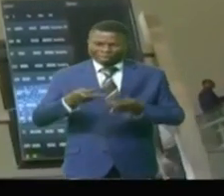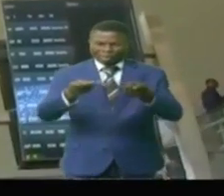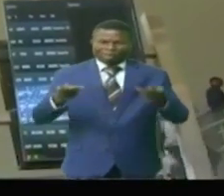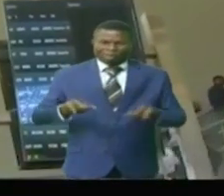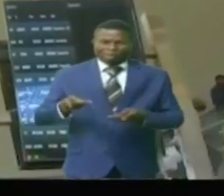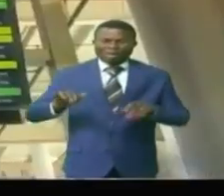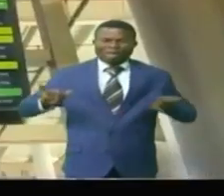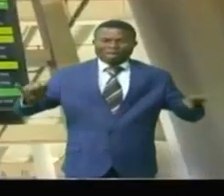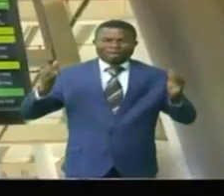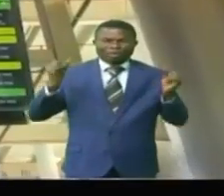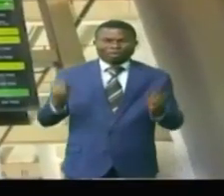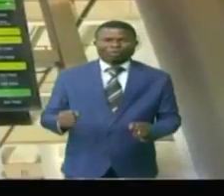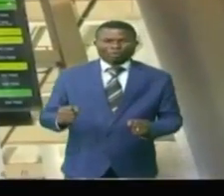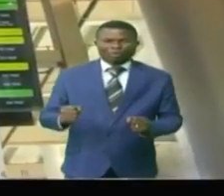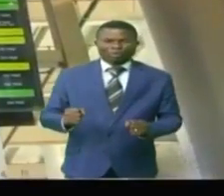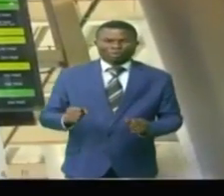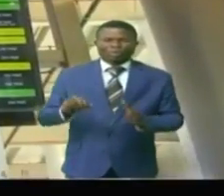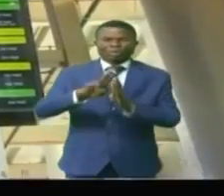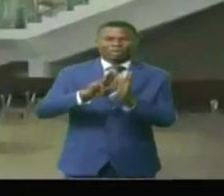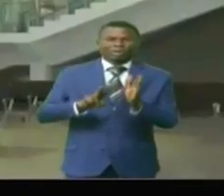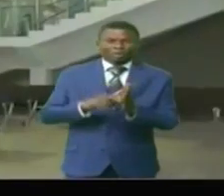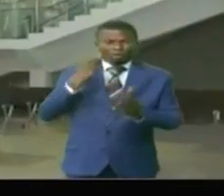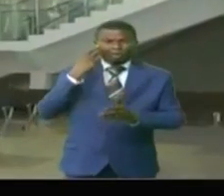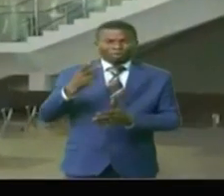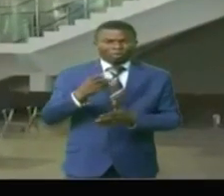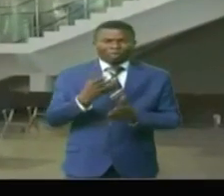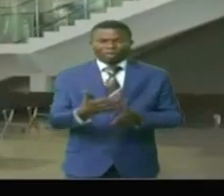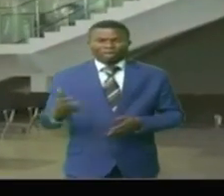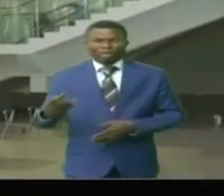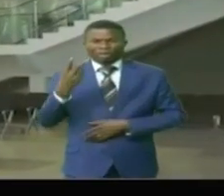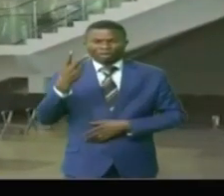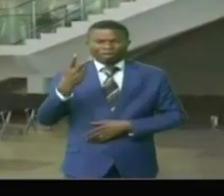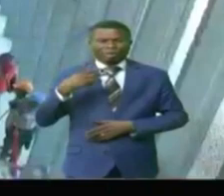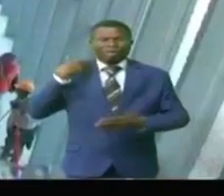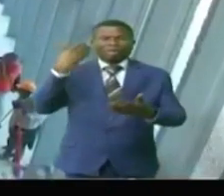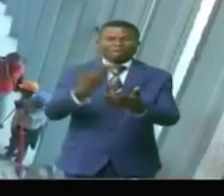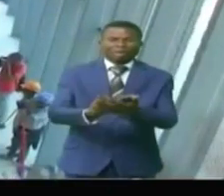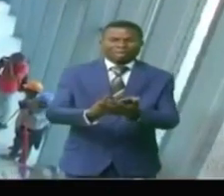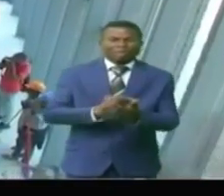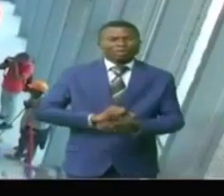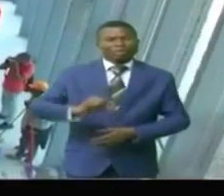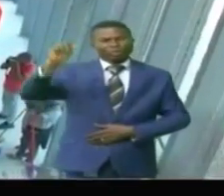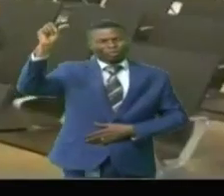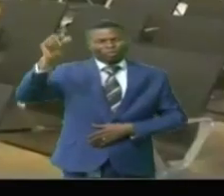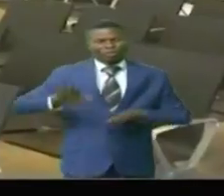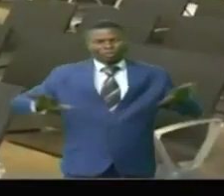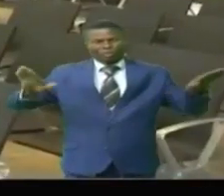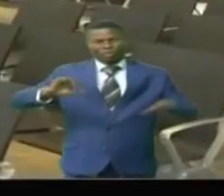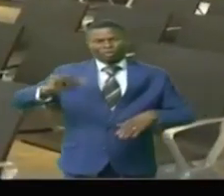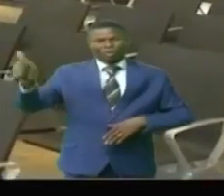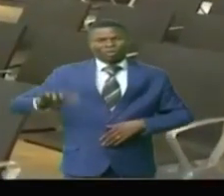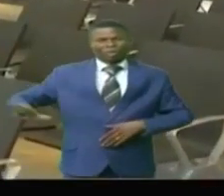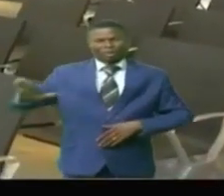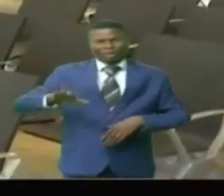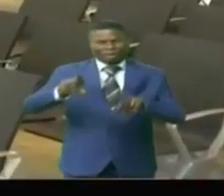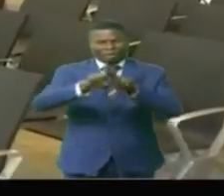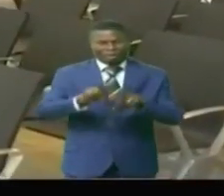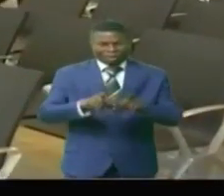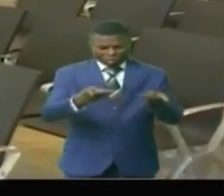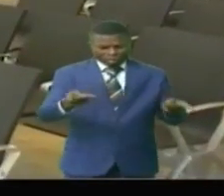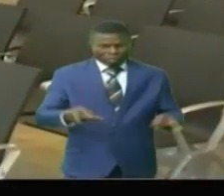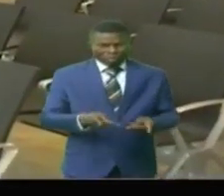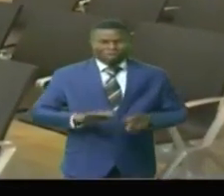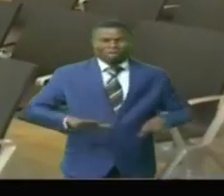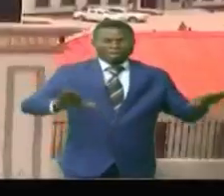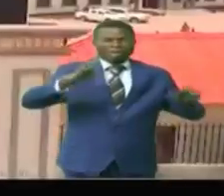de l'aérogare. Dans les halls, l'on trouve deux dispositifs, les arrivées et départs pour les nationaux et les mêmes dispositifs pour